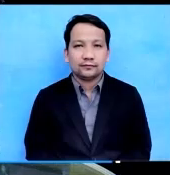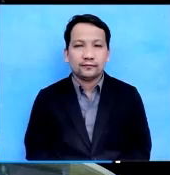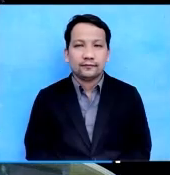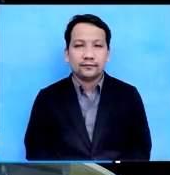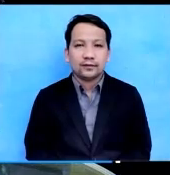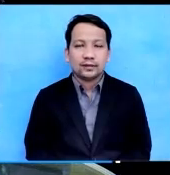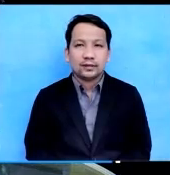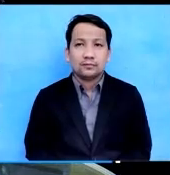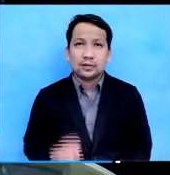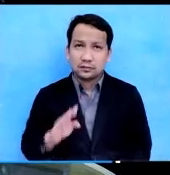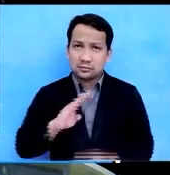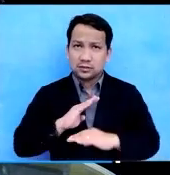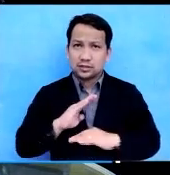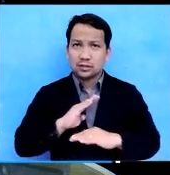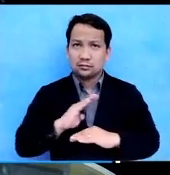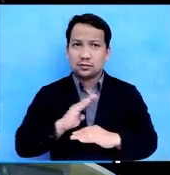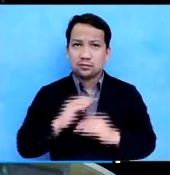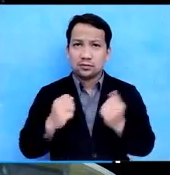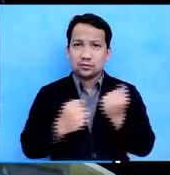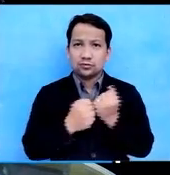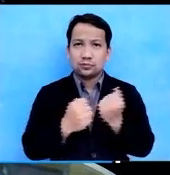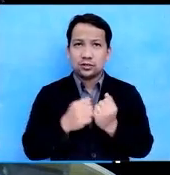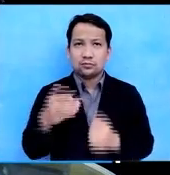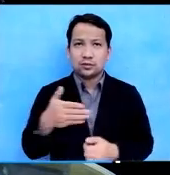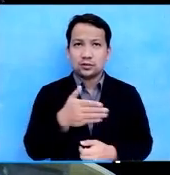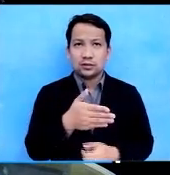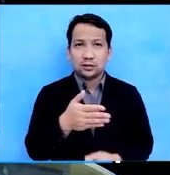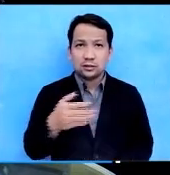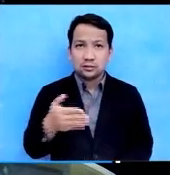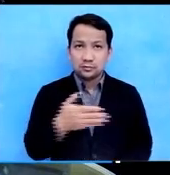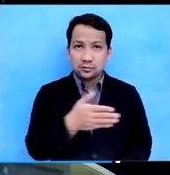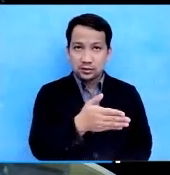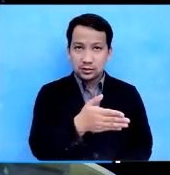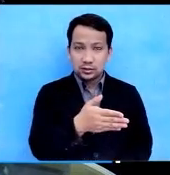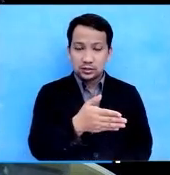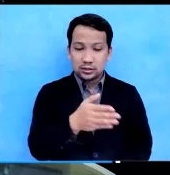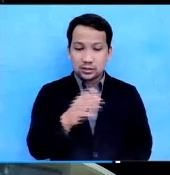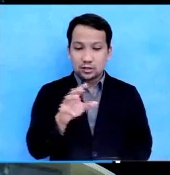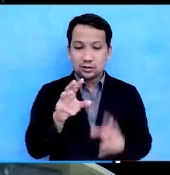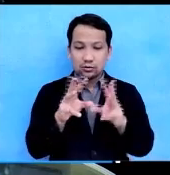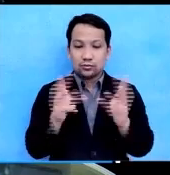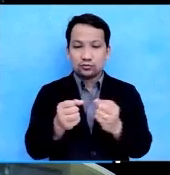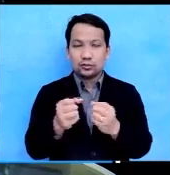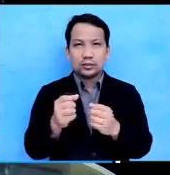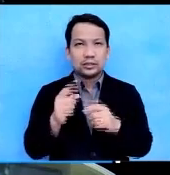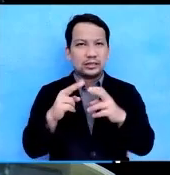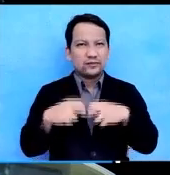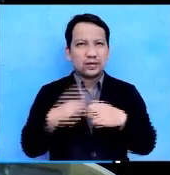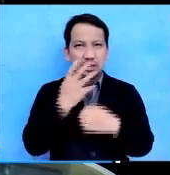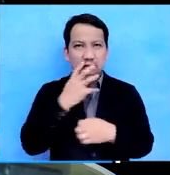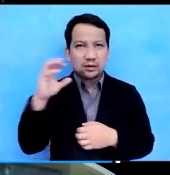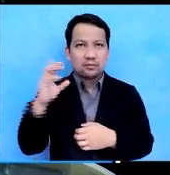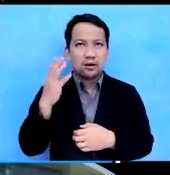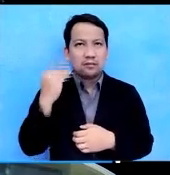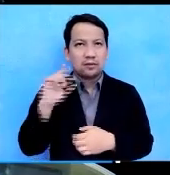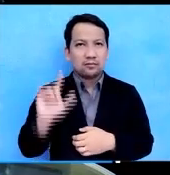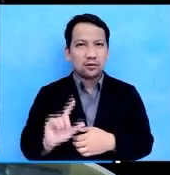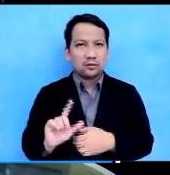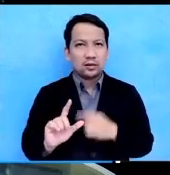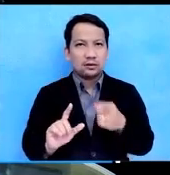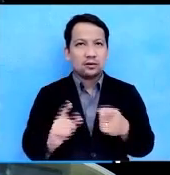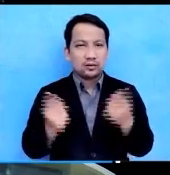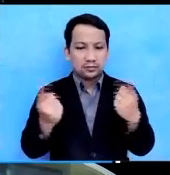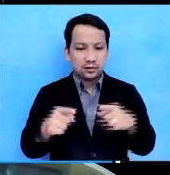Sapat pa ang supply ng isda sa Commonwealth Market sa Quezon City sa kabila ng mainit na panahon. Pero posibleng bumaba ang supply oras